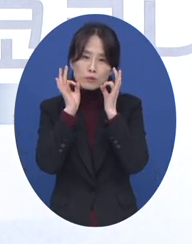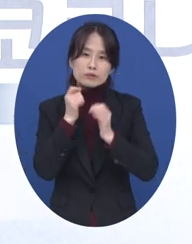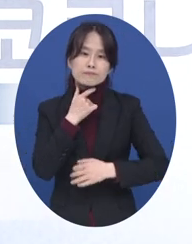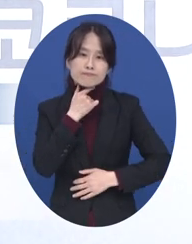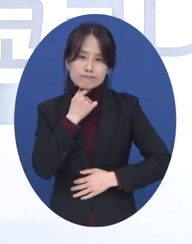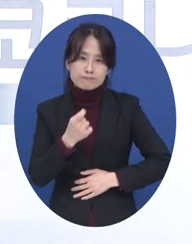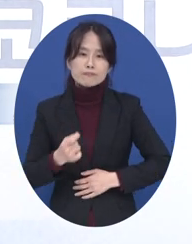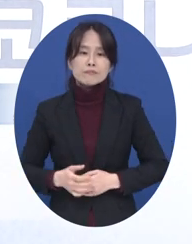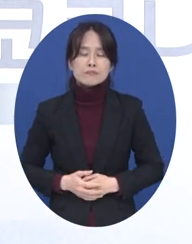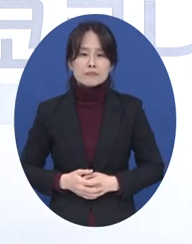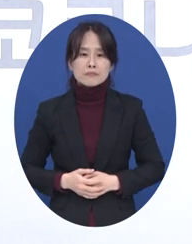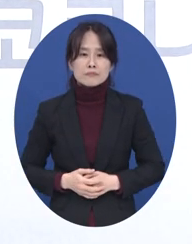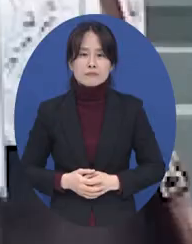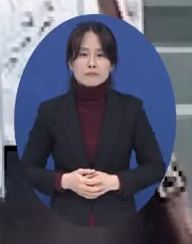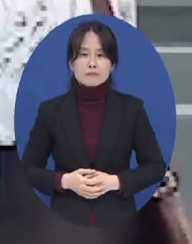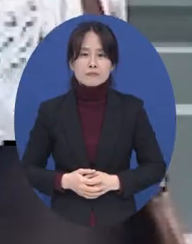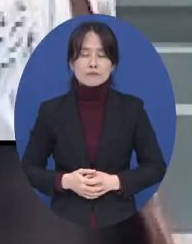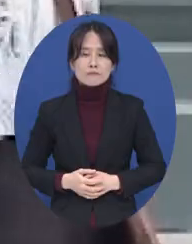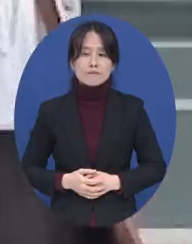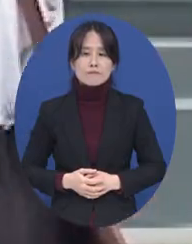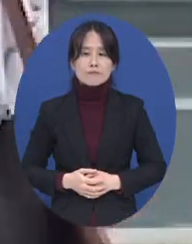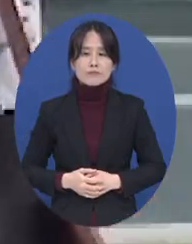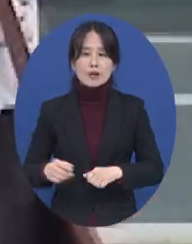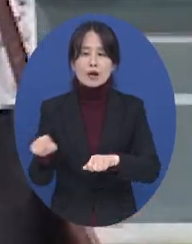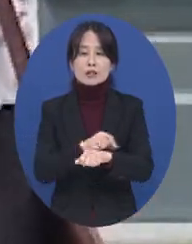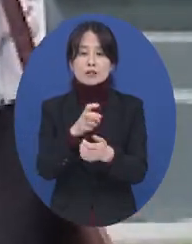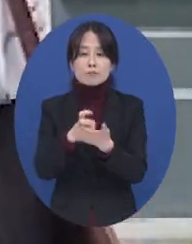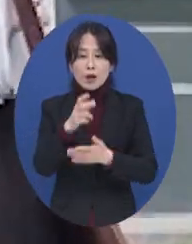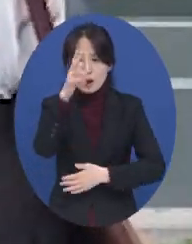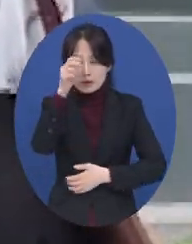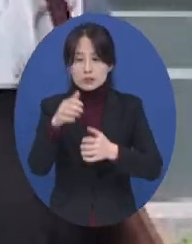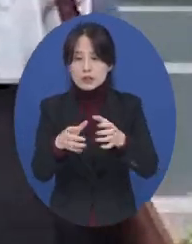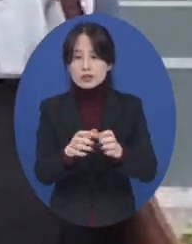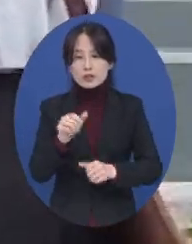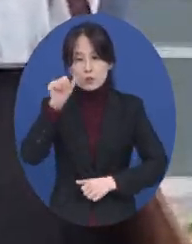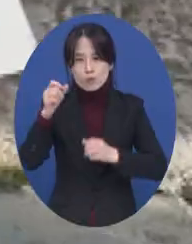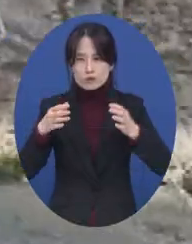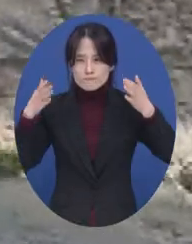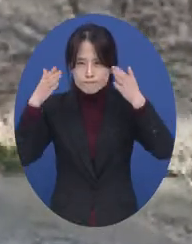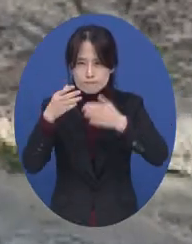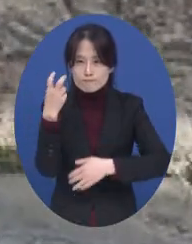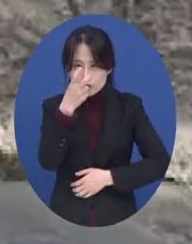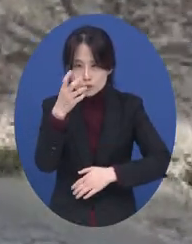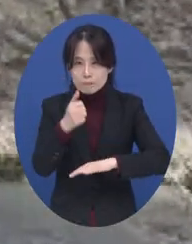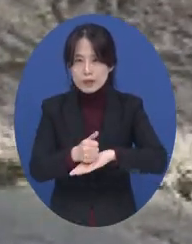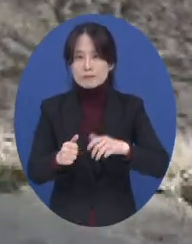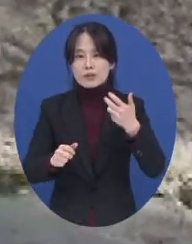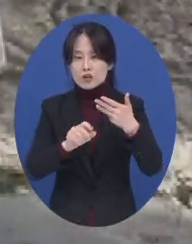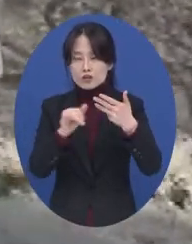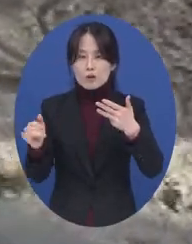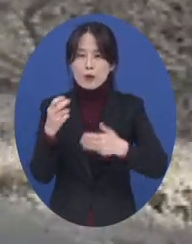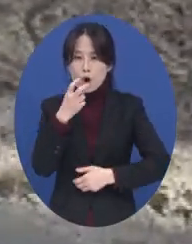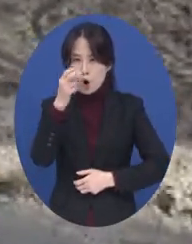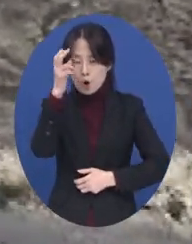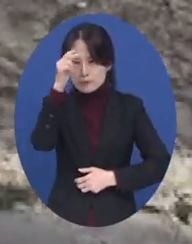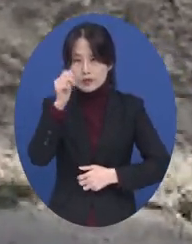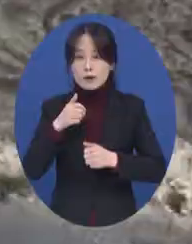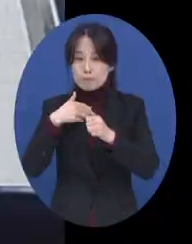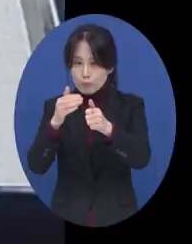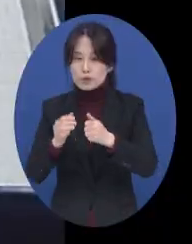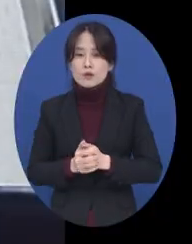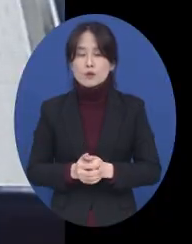앞장서 나가겠습니다 경기도 특사경 은 5개월간 집중 수사 결과 8명을 검찰 성취하고